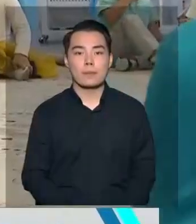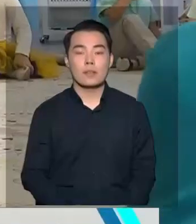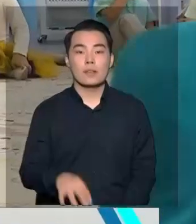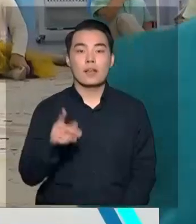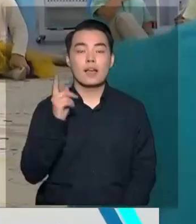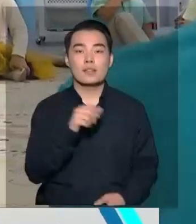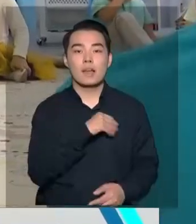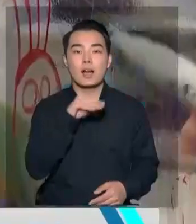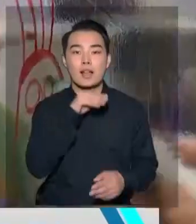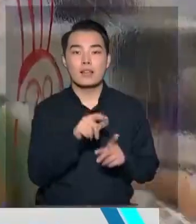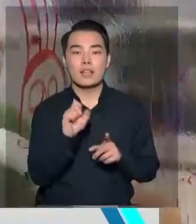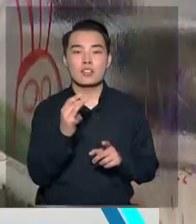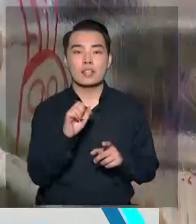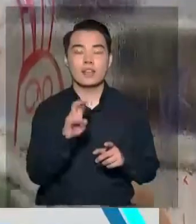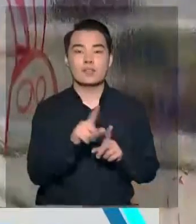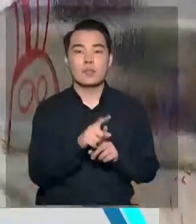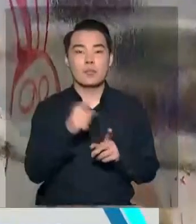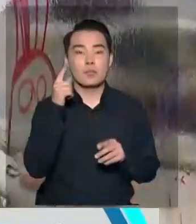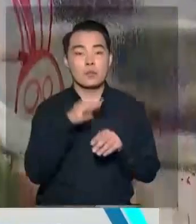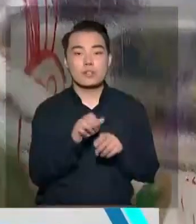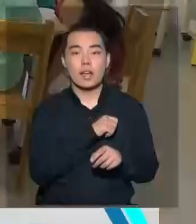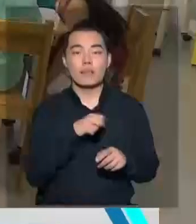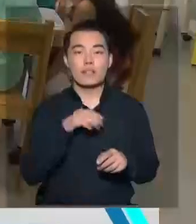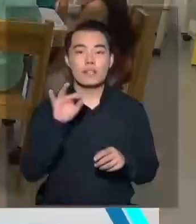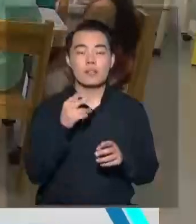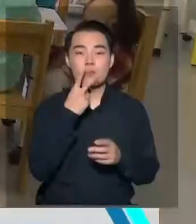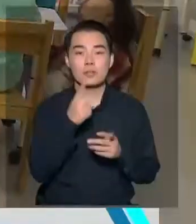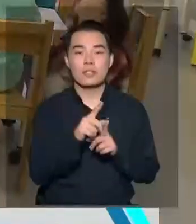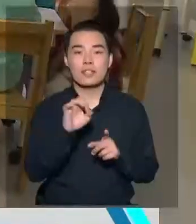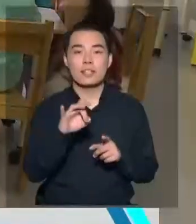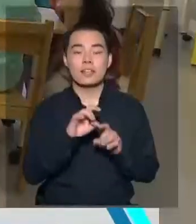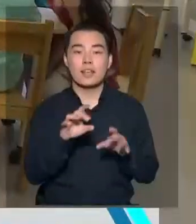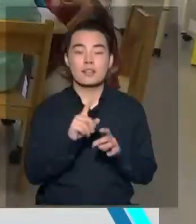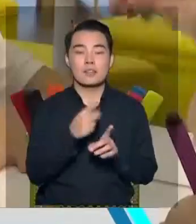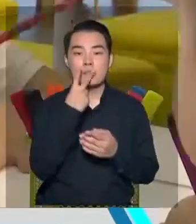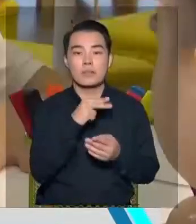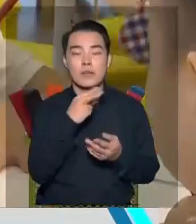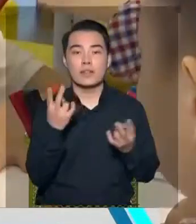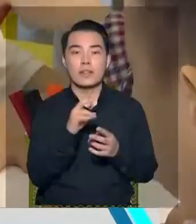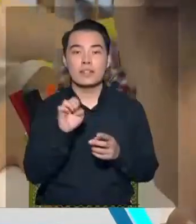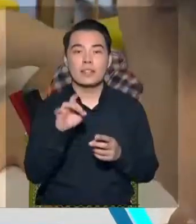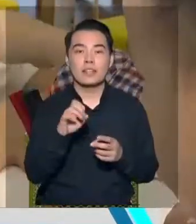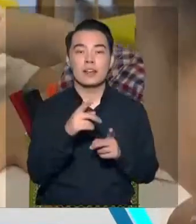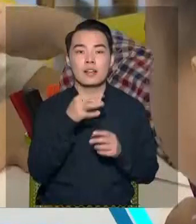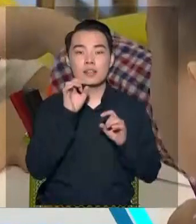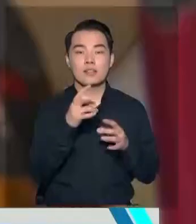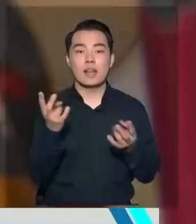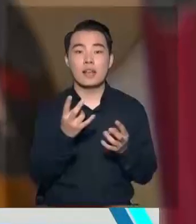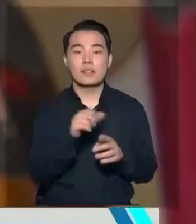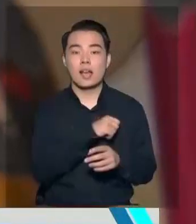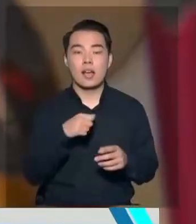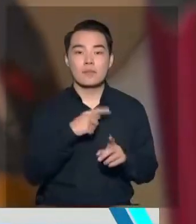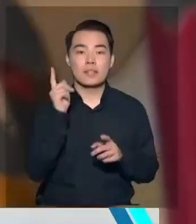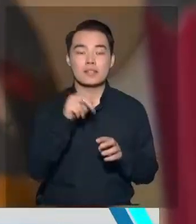Әйгілі ғалым Эйнштейн, бала ақылды болсын десең, ертегі оқы, егер ғұлама болсын десең, одан да көп ертегі оқы деген. Оның үстіне